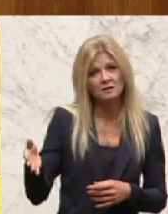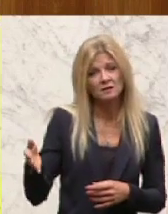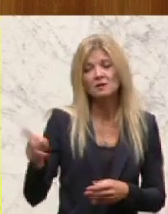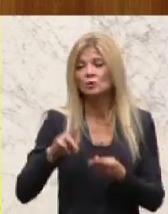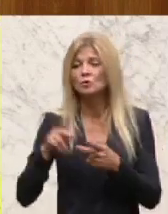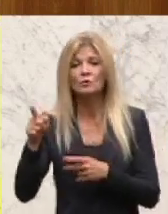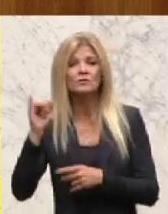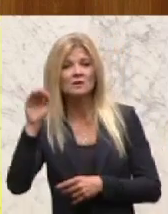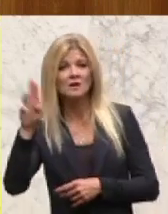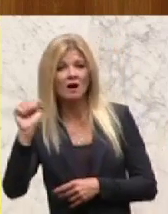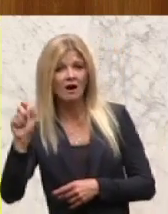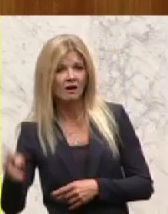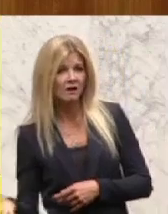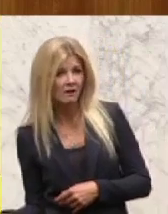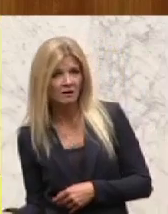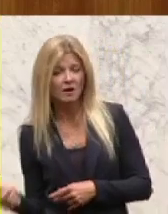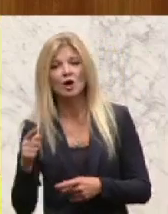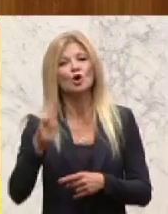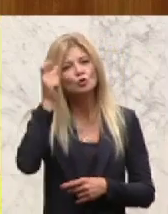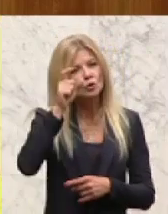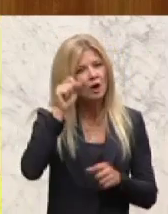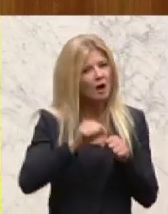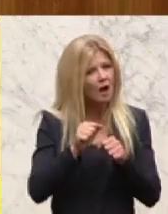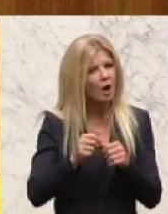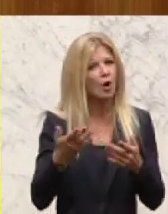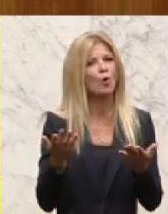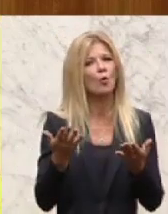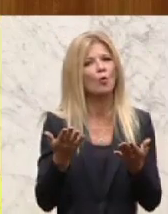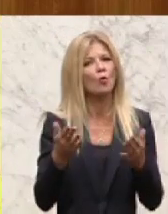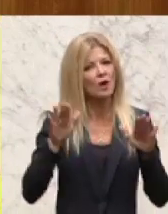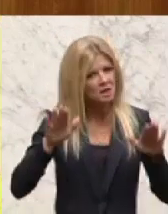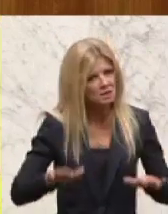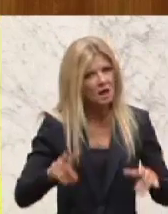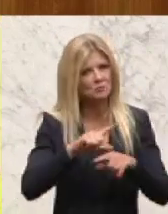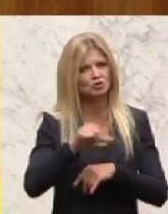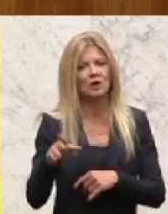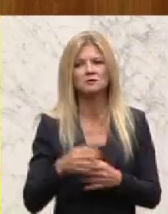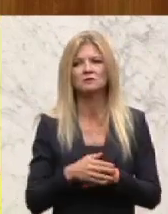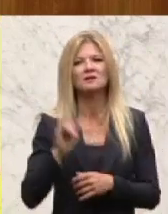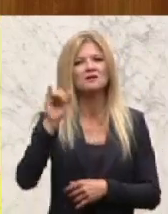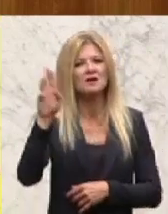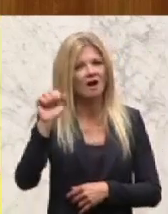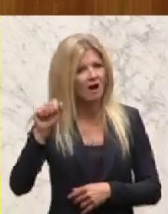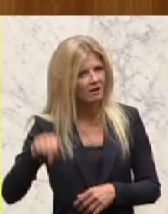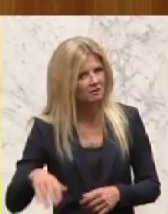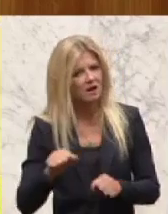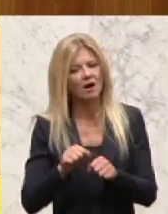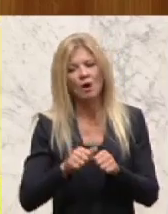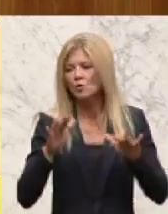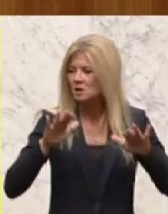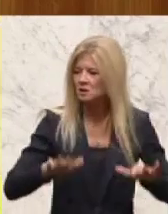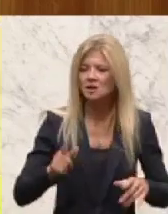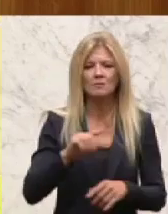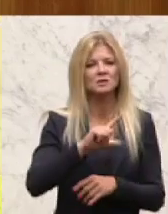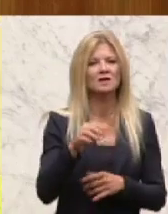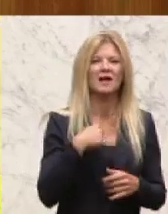Irak. Die Türkei ist ein islamisches Land, der Iran ist ein islamisches Land, in einem leben mehr Sunniten, im